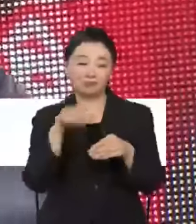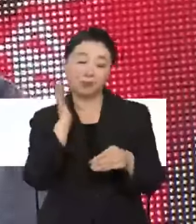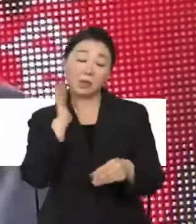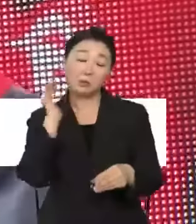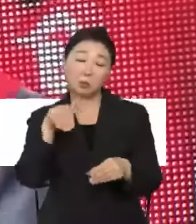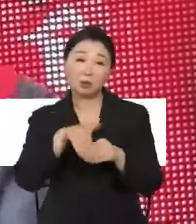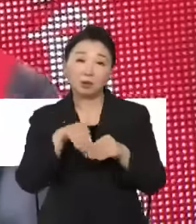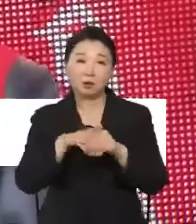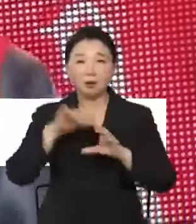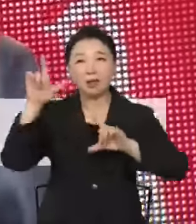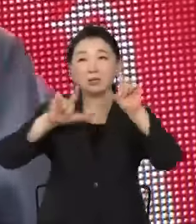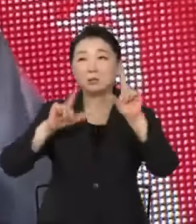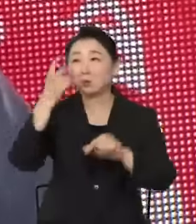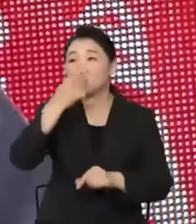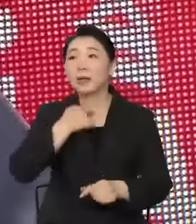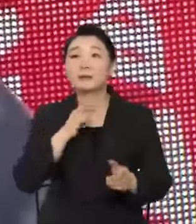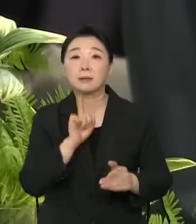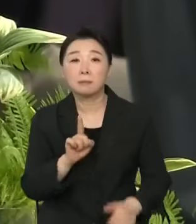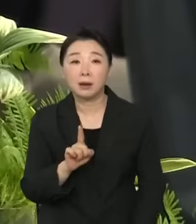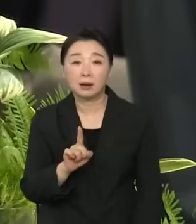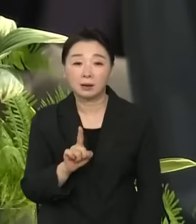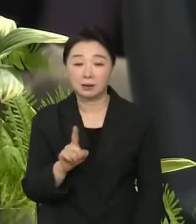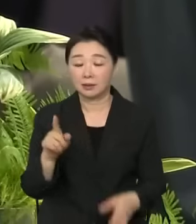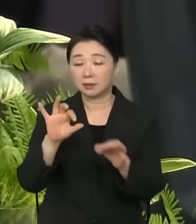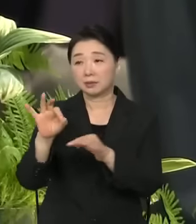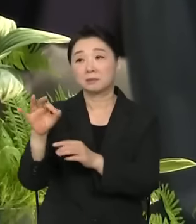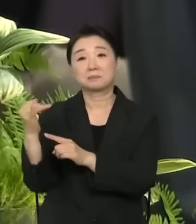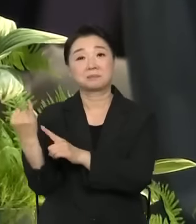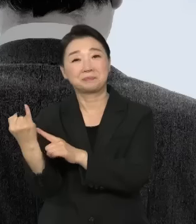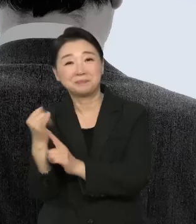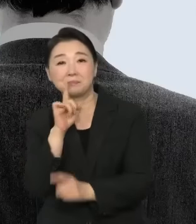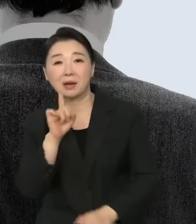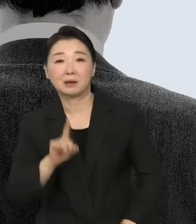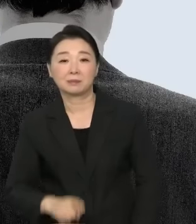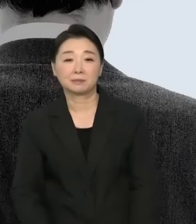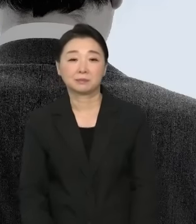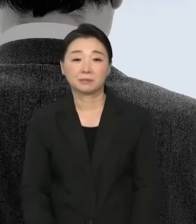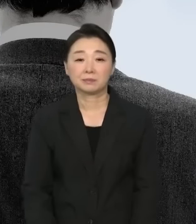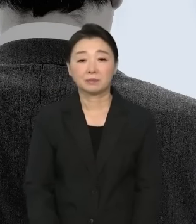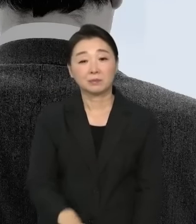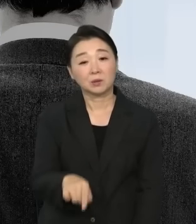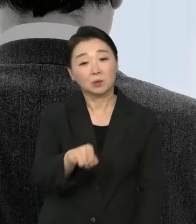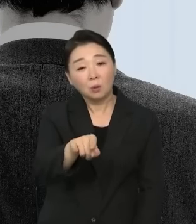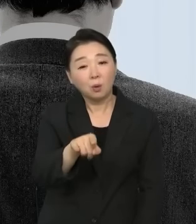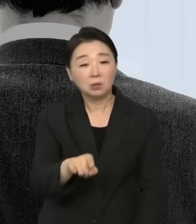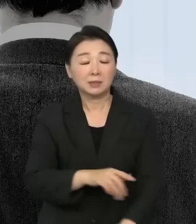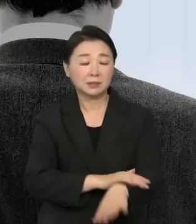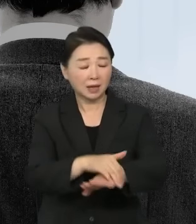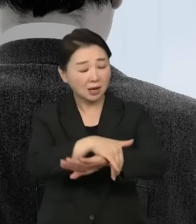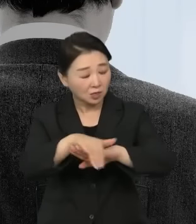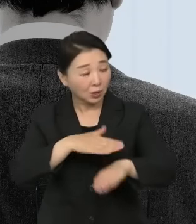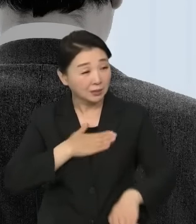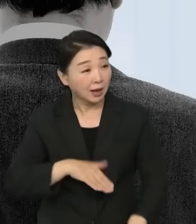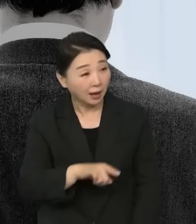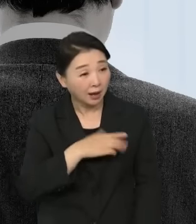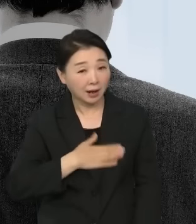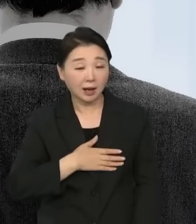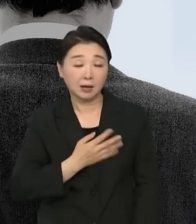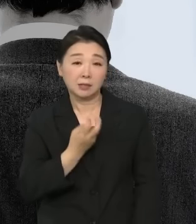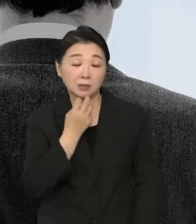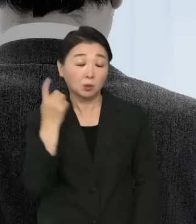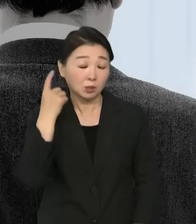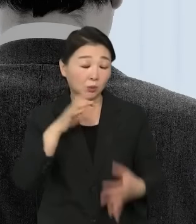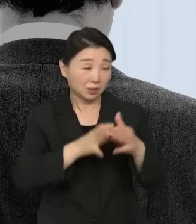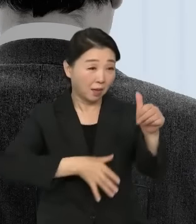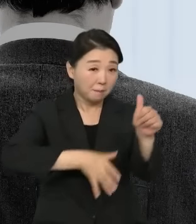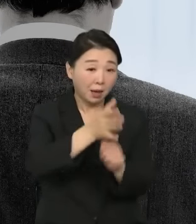이제기됐다 . 그러면서그는김건희영부인을언급했다 ."이일을 잘계획해서'서울의소리'를통해그